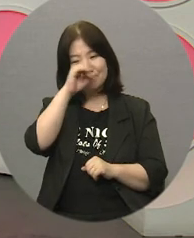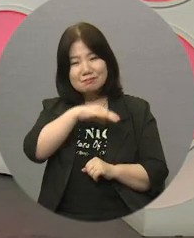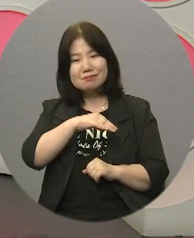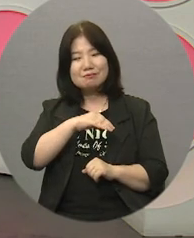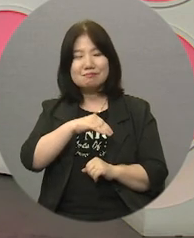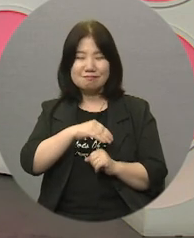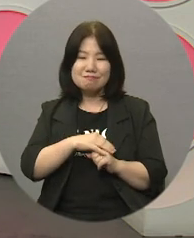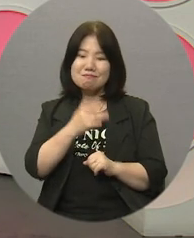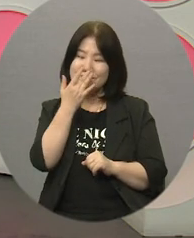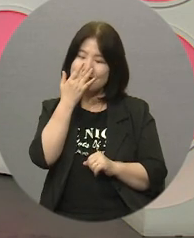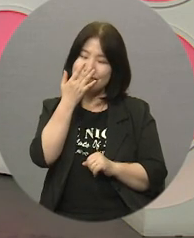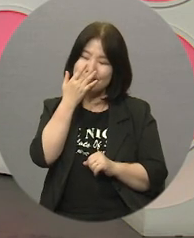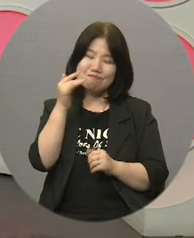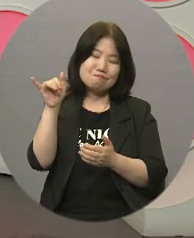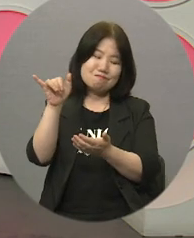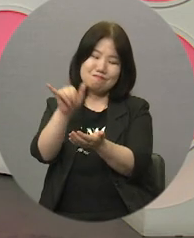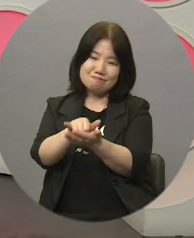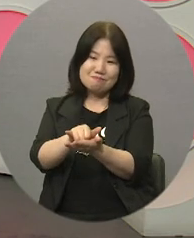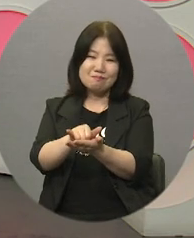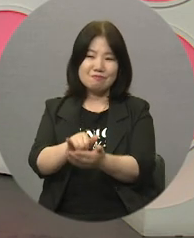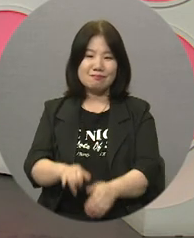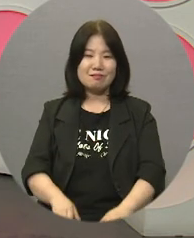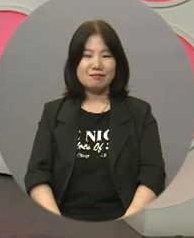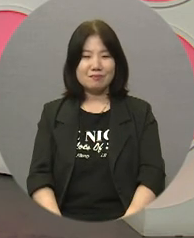묵뚝뚝하게 전화를 끊습니다.